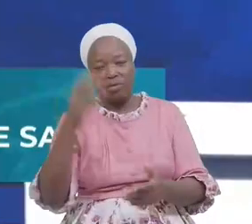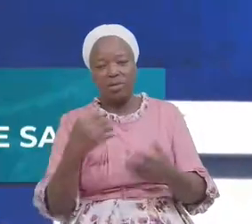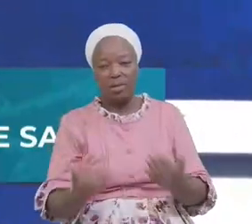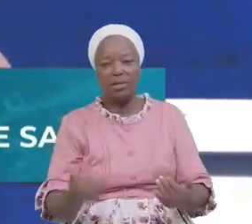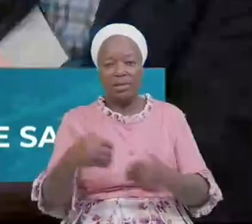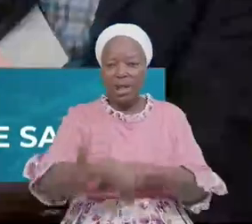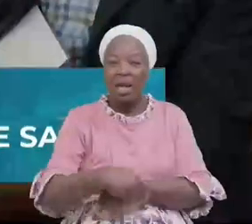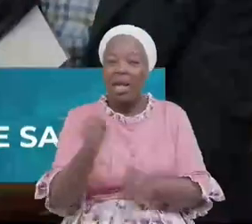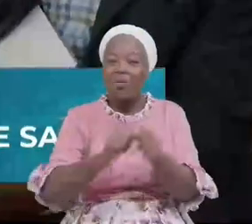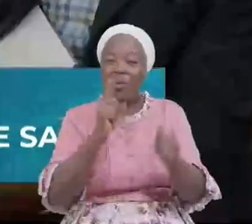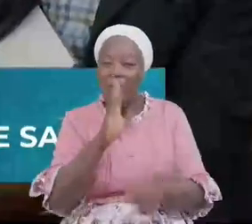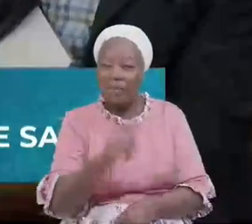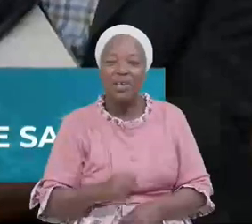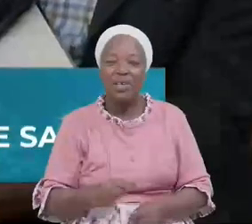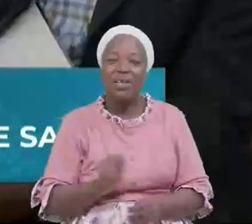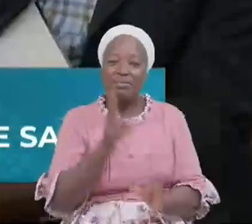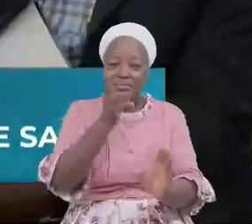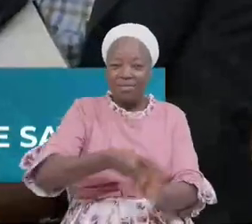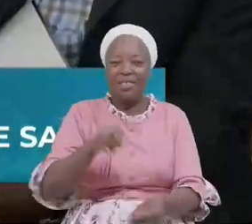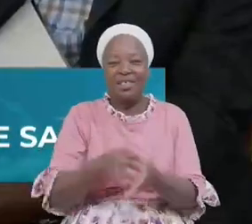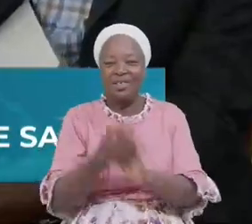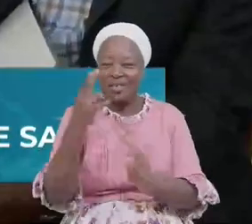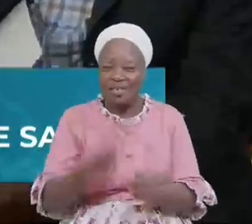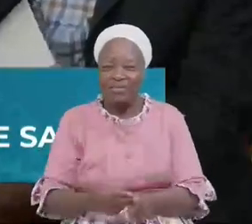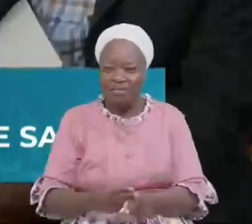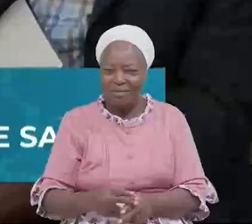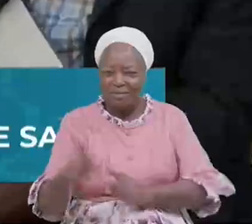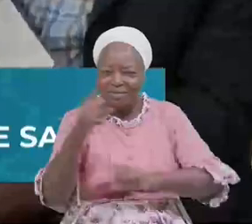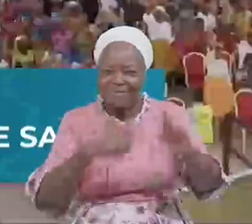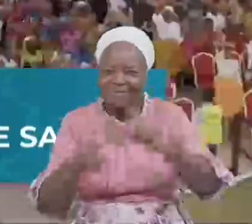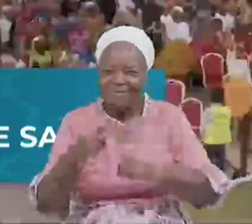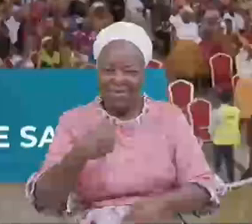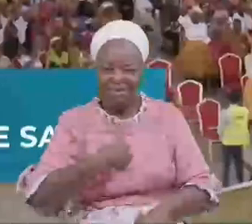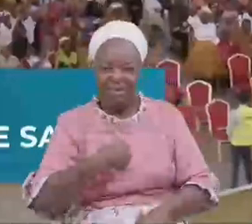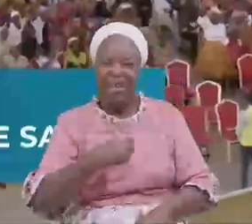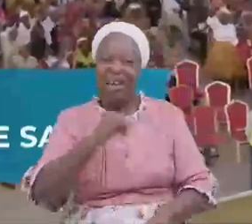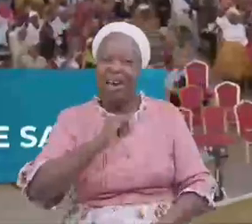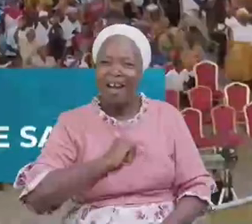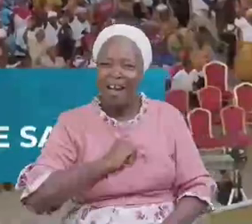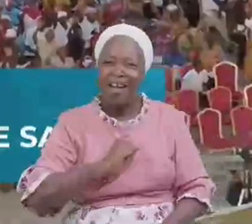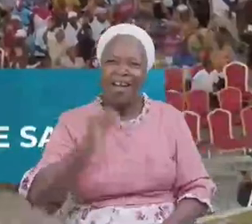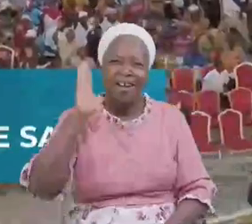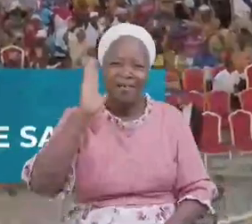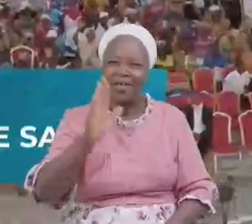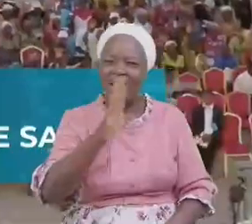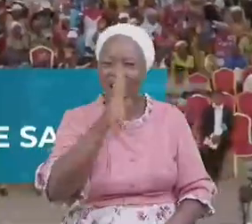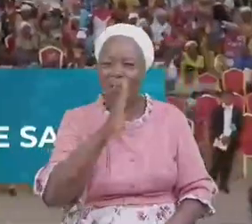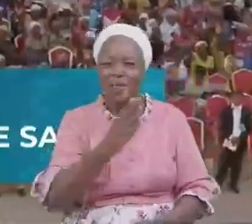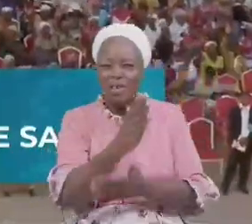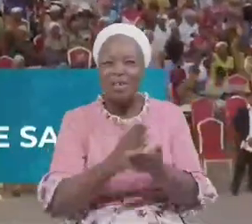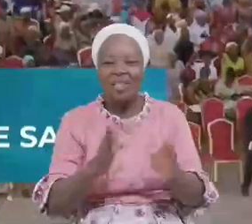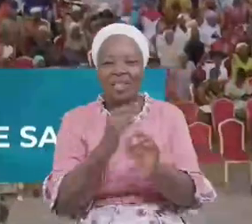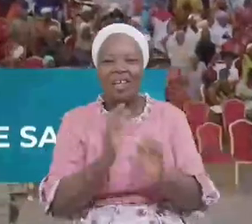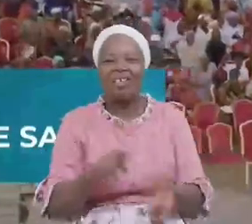Et tout un chacun sera participant. Où es-tu là-bas? Je serai un participant. Les grands et les